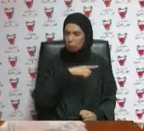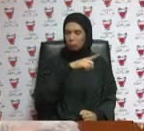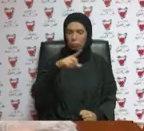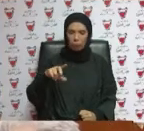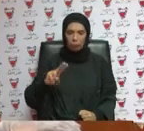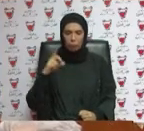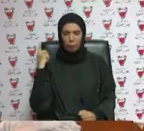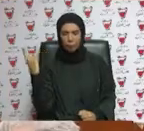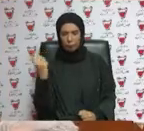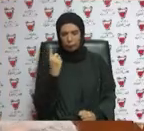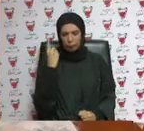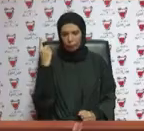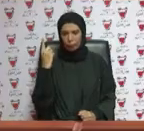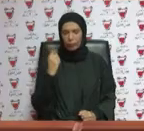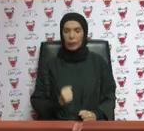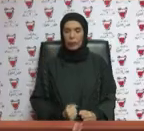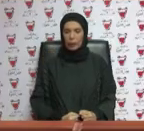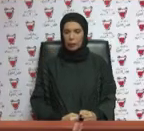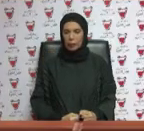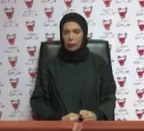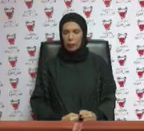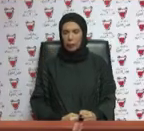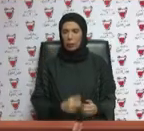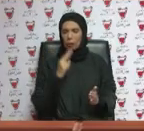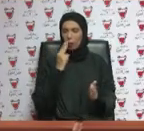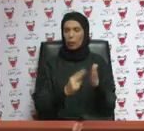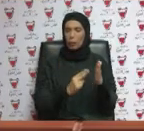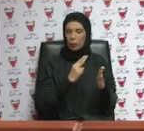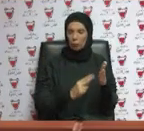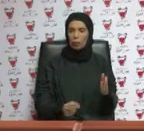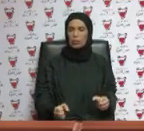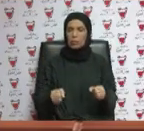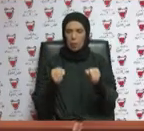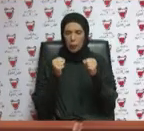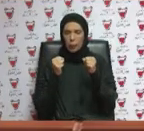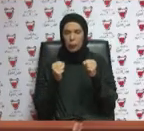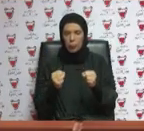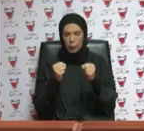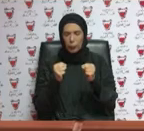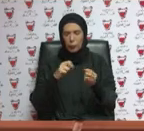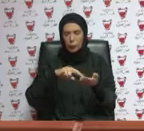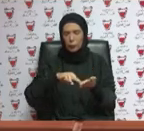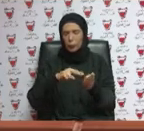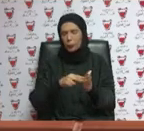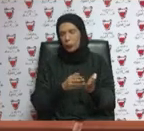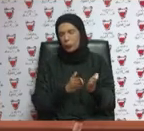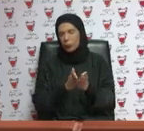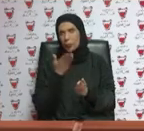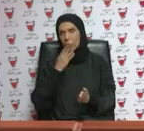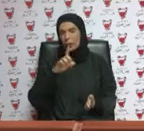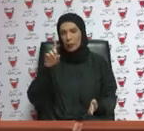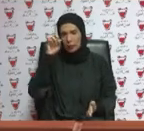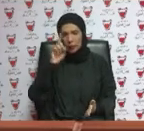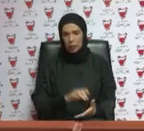أو دول العالم، اتخذت قرارات صعبة وإجراءات قاسية، وإحنا لله الحمد إلى